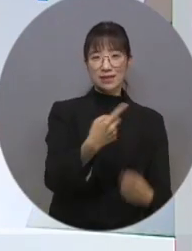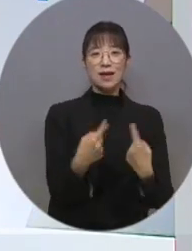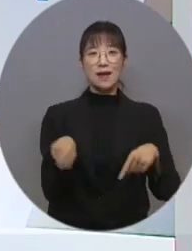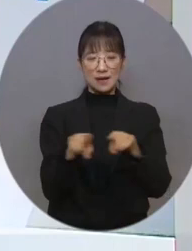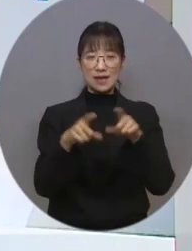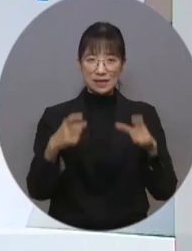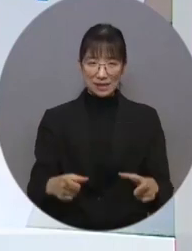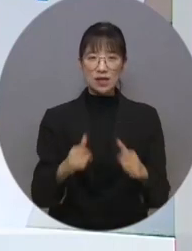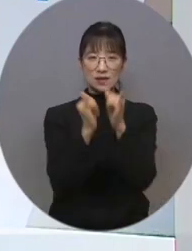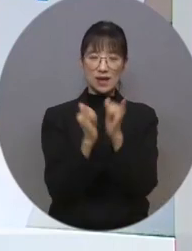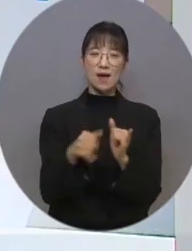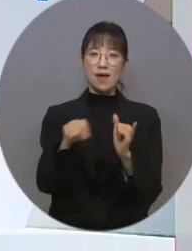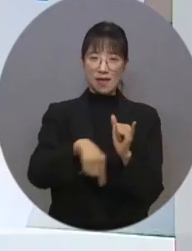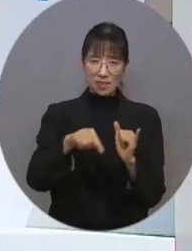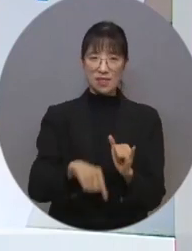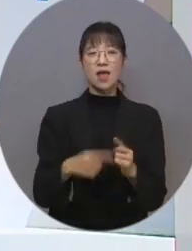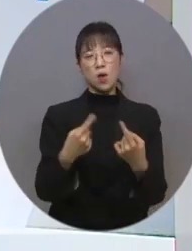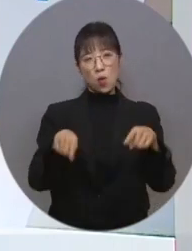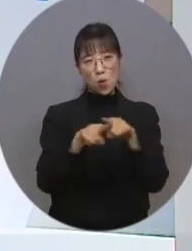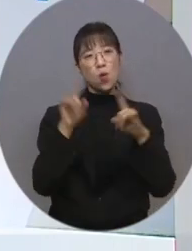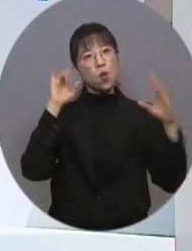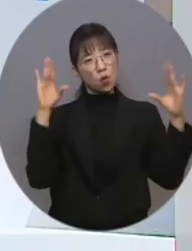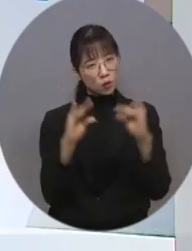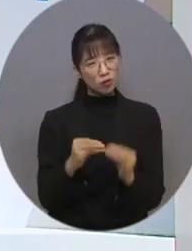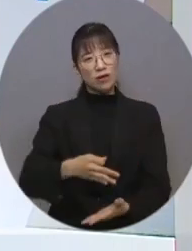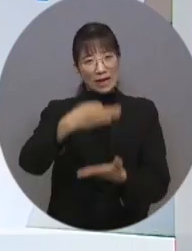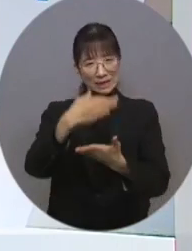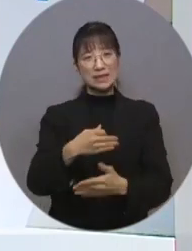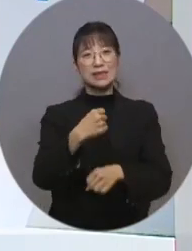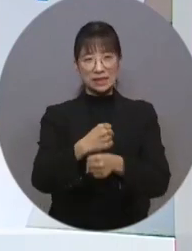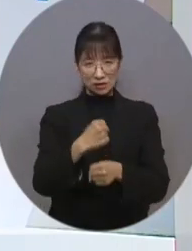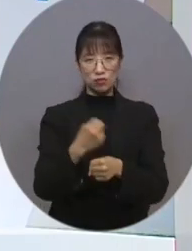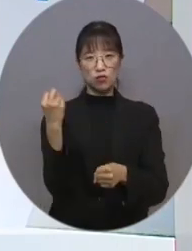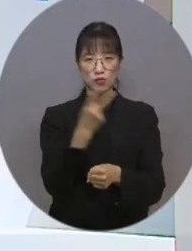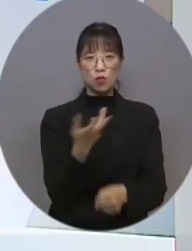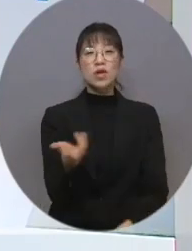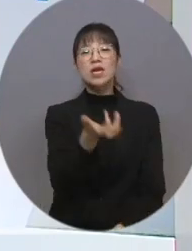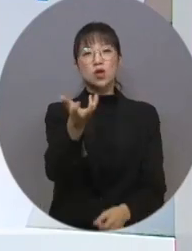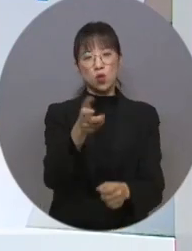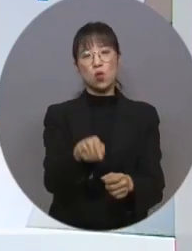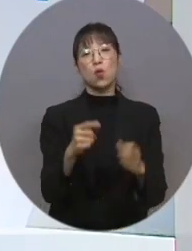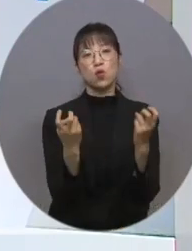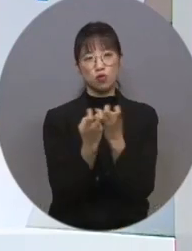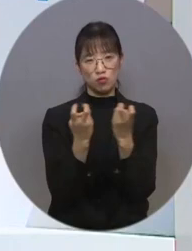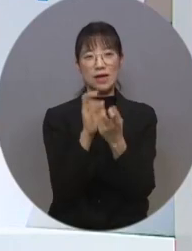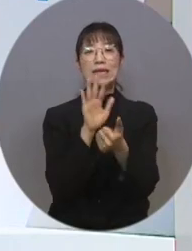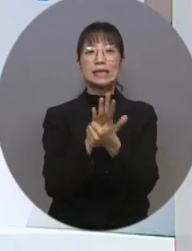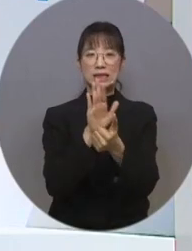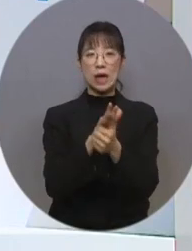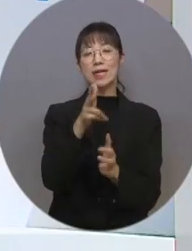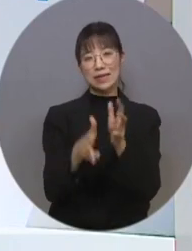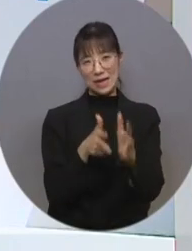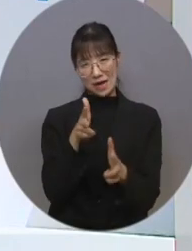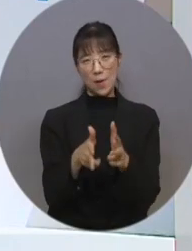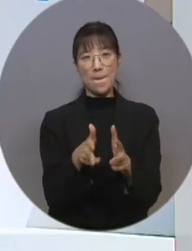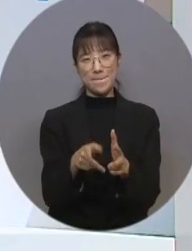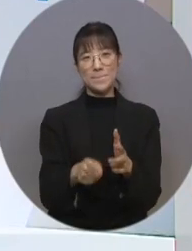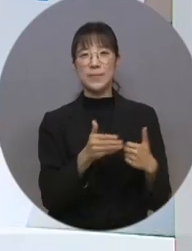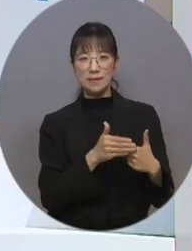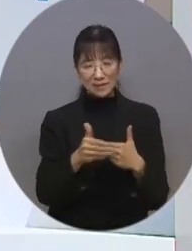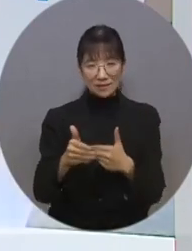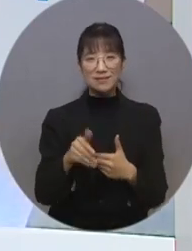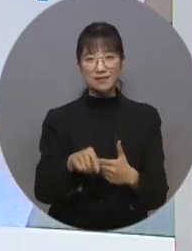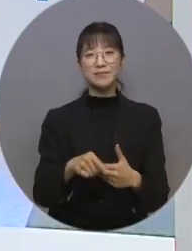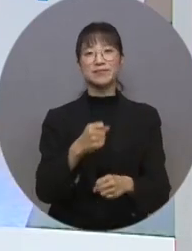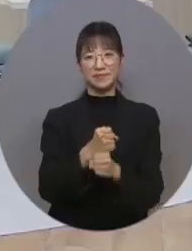내 공유가치 창출을 위한 공간 및 그다음에 이동수단을 지원하는 어떤 그런 사업들을